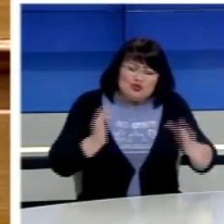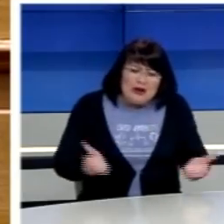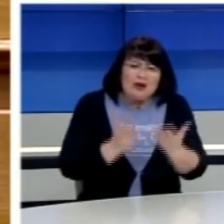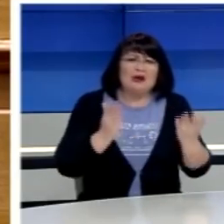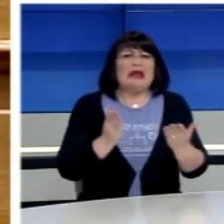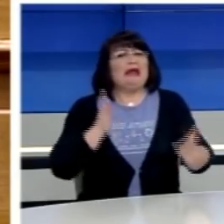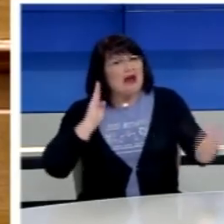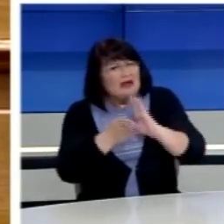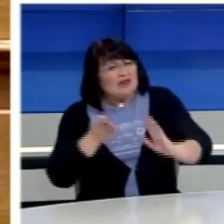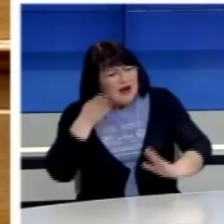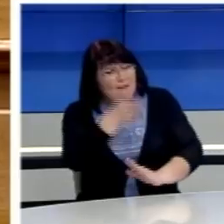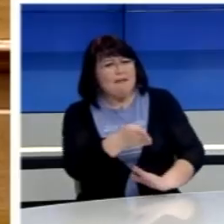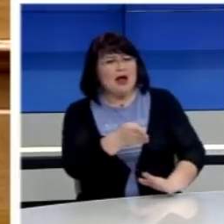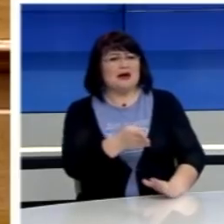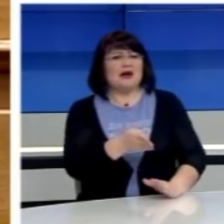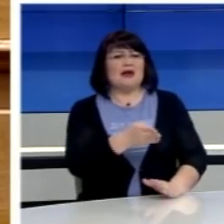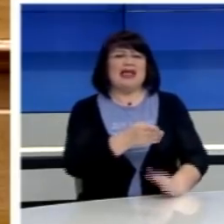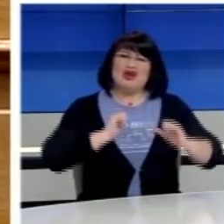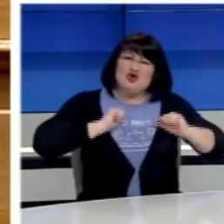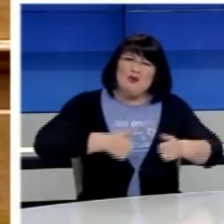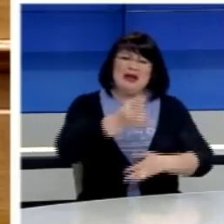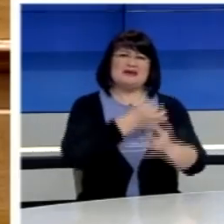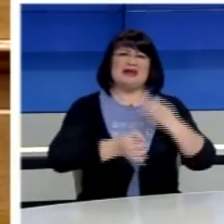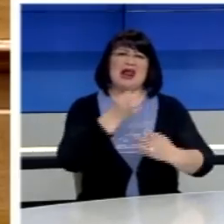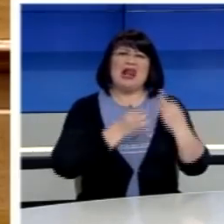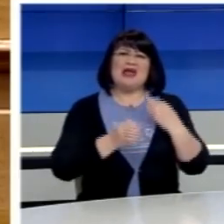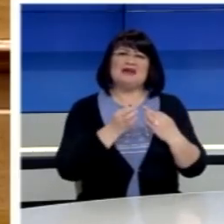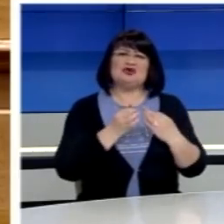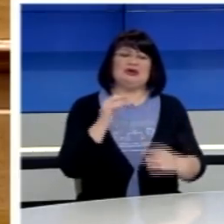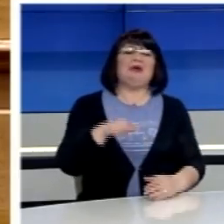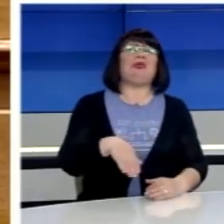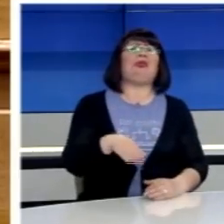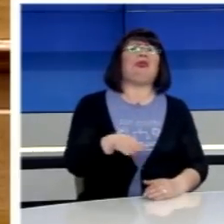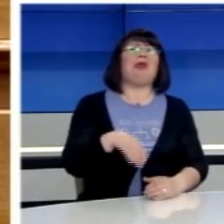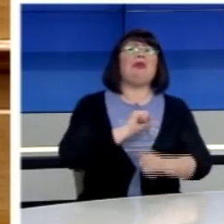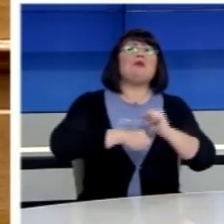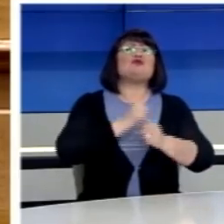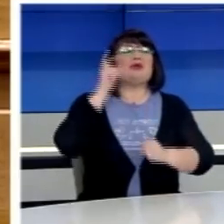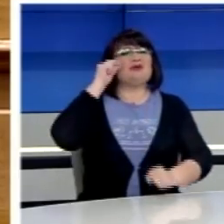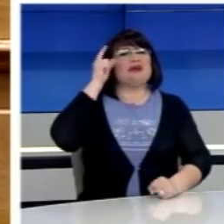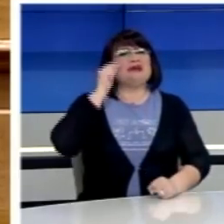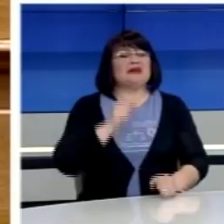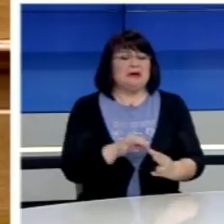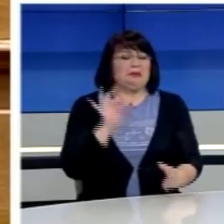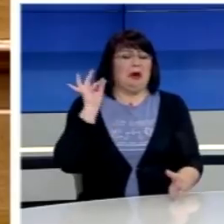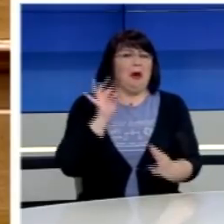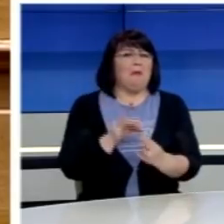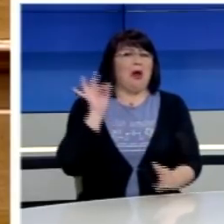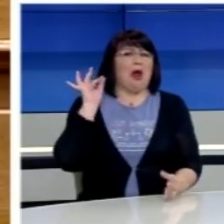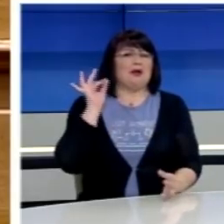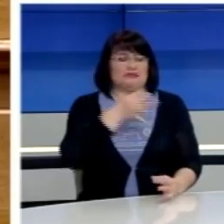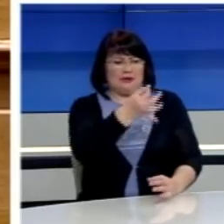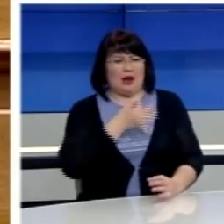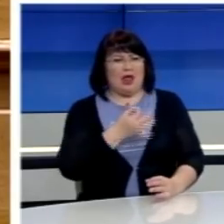να μιλάνε για τεμπελιά και ίσονα προσπάθεια. Βάζετε στο στόχαστρο, κύριε της